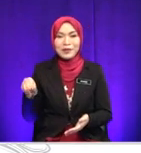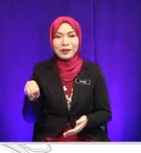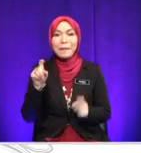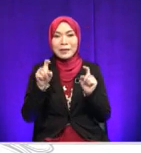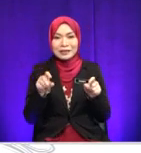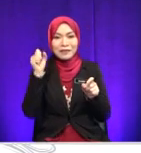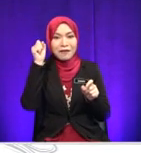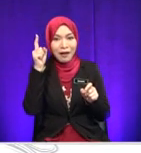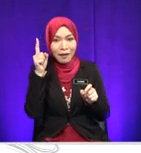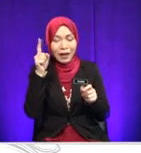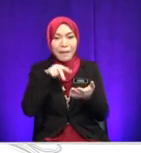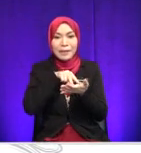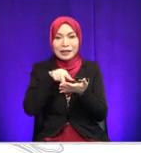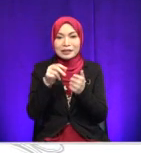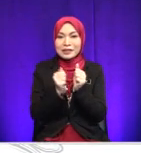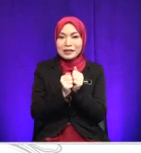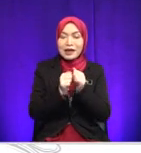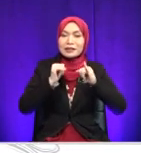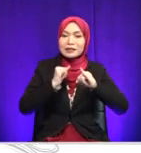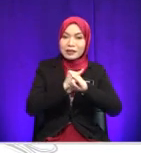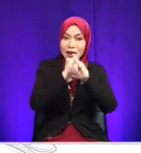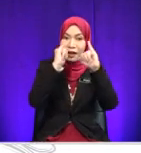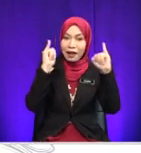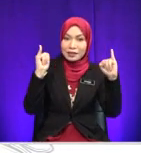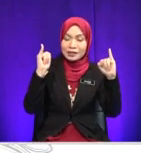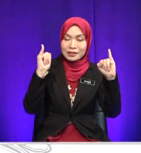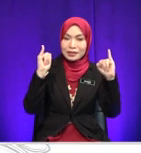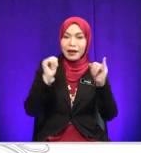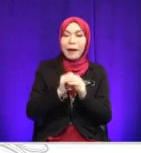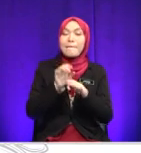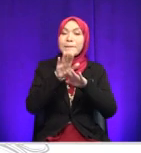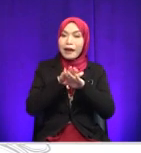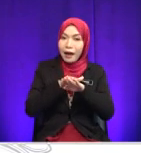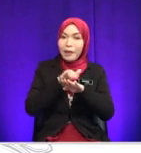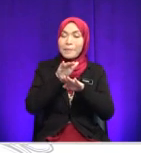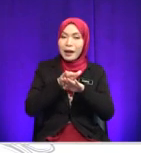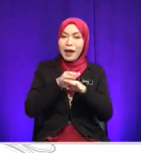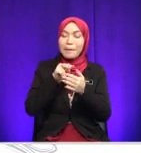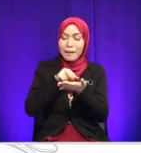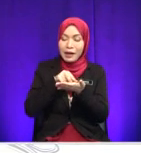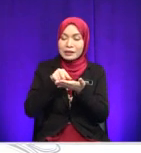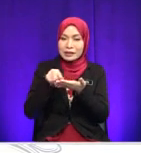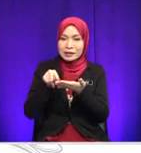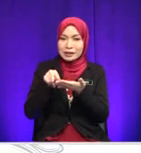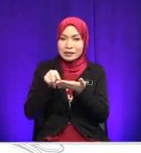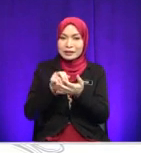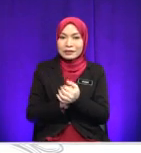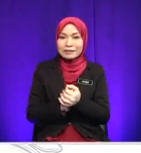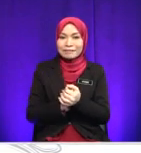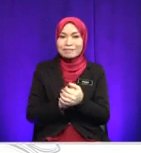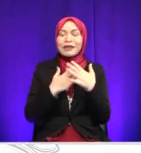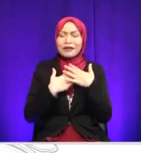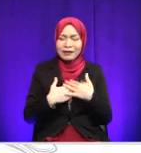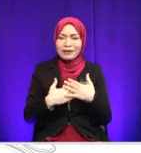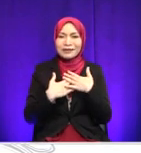kena sesuai. Jangan tersekat-sekat, jangan tergesa-gesa untuk menghabiskan bacaan. Okey, jadi jangan tenang-tenang